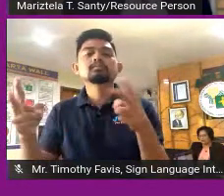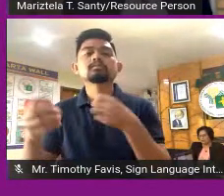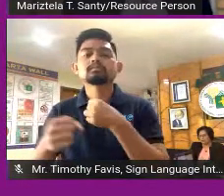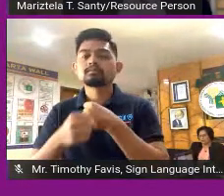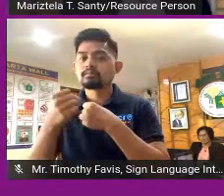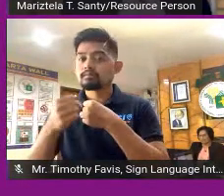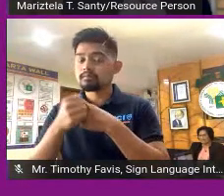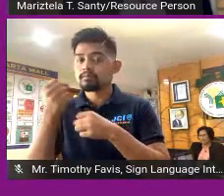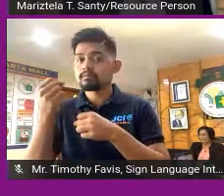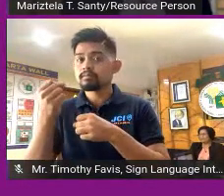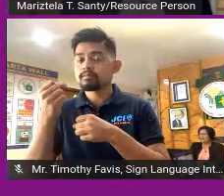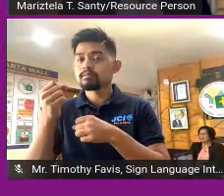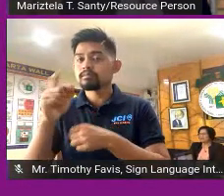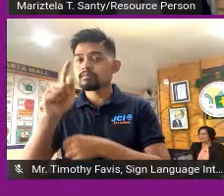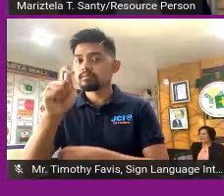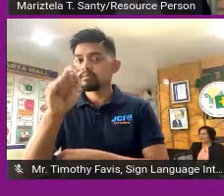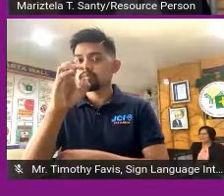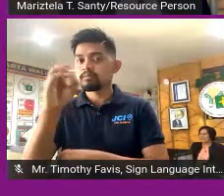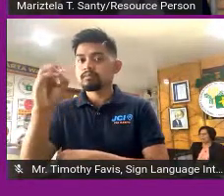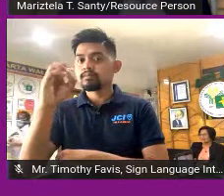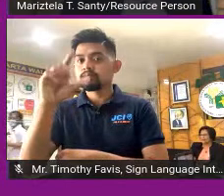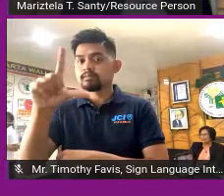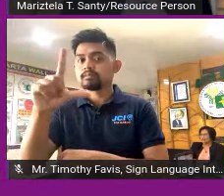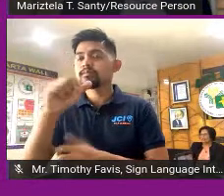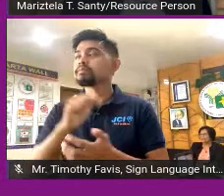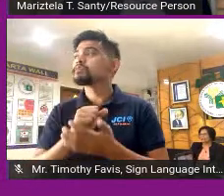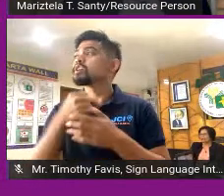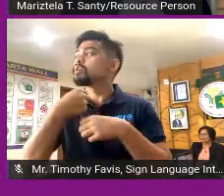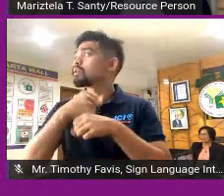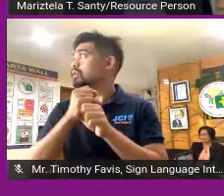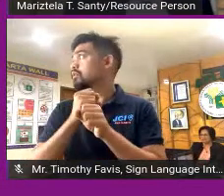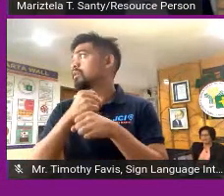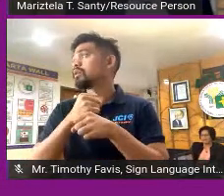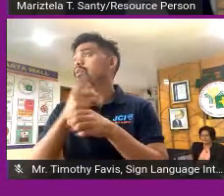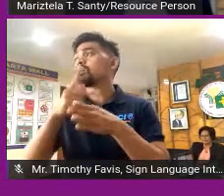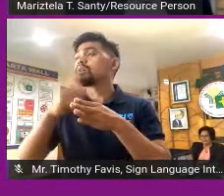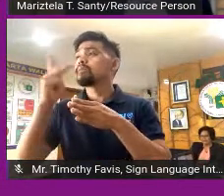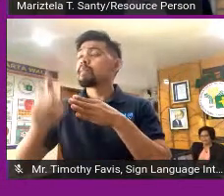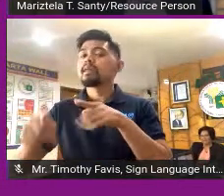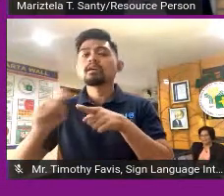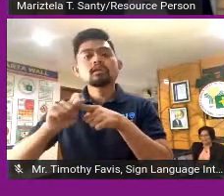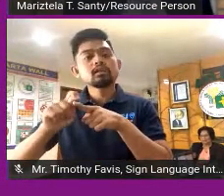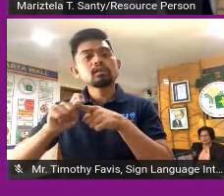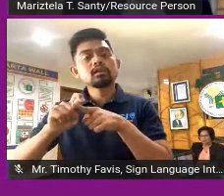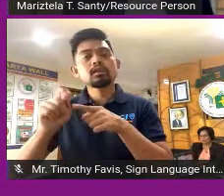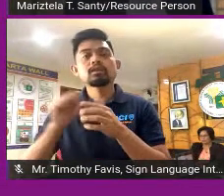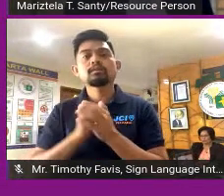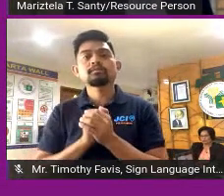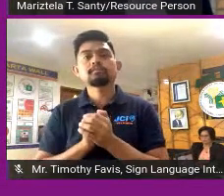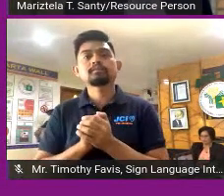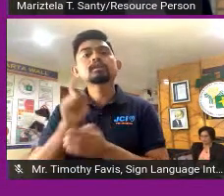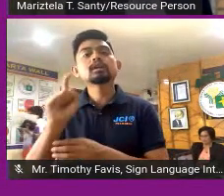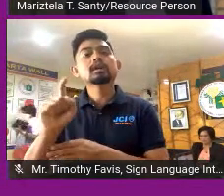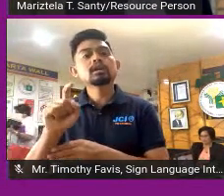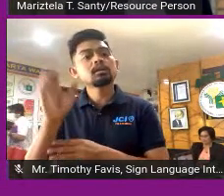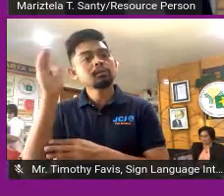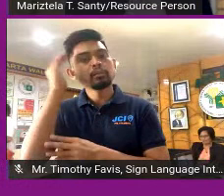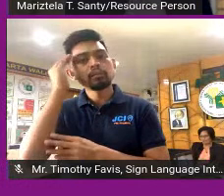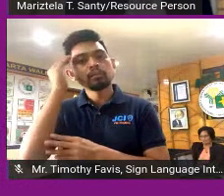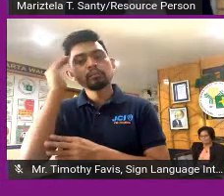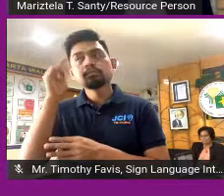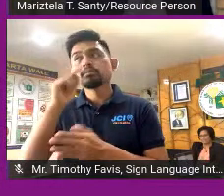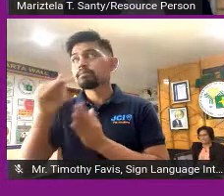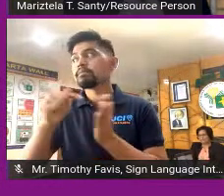tool na pag nagawa tayo ng plano or pag nagawa tayo ng training design, we have to consult this. Ano